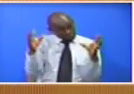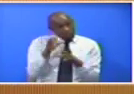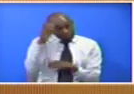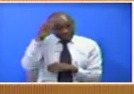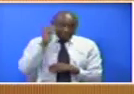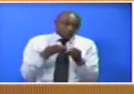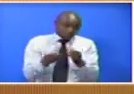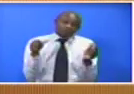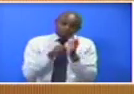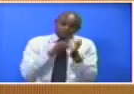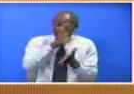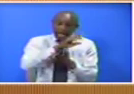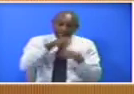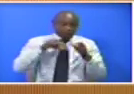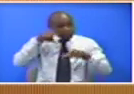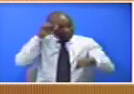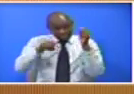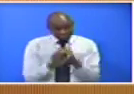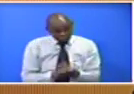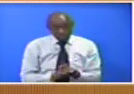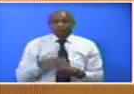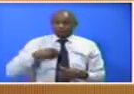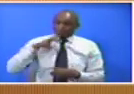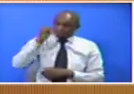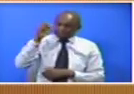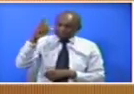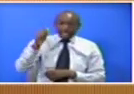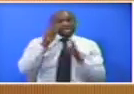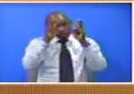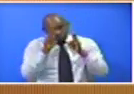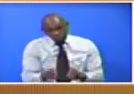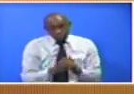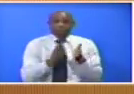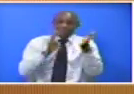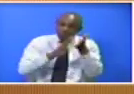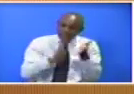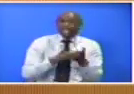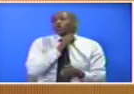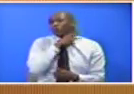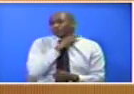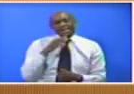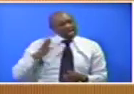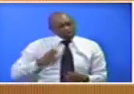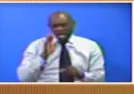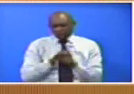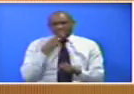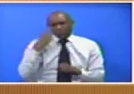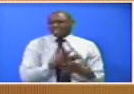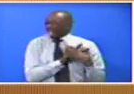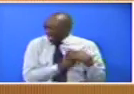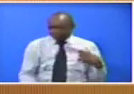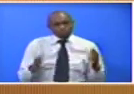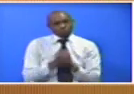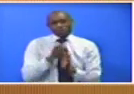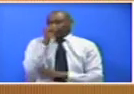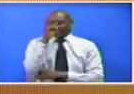inayotokana na kura za mchujo. Wabunge hao kutoka Mbita, Migori, Kisumu wanasema kwamba wamefadhaishwa sana na namna ambavyo bodi ya uchaguzi